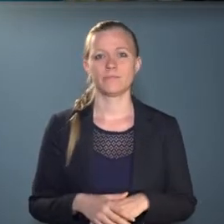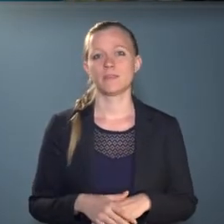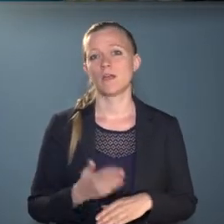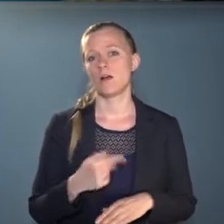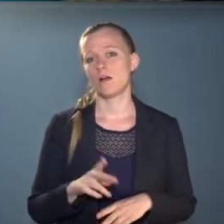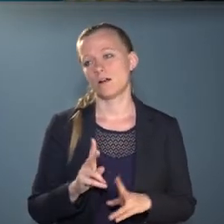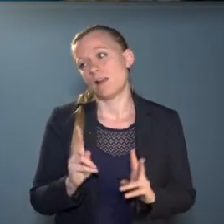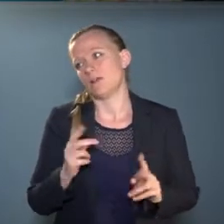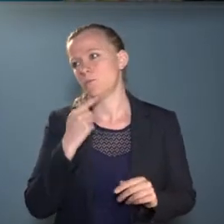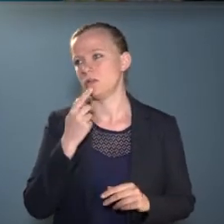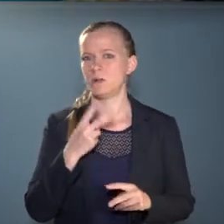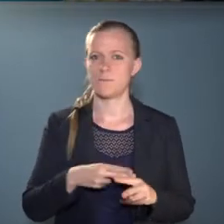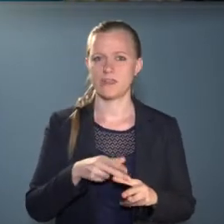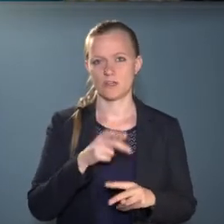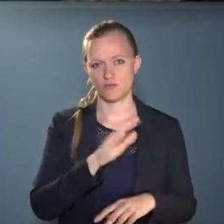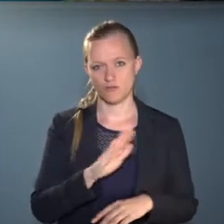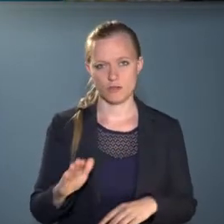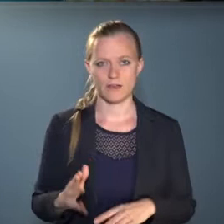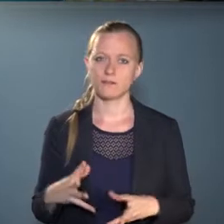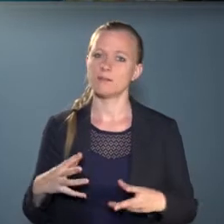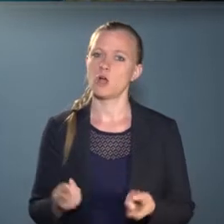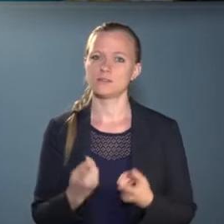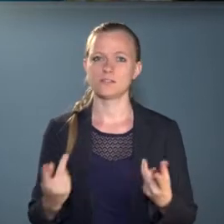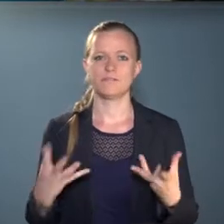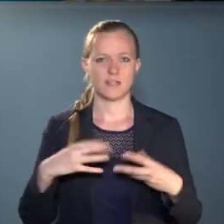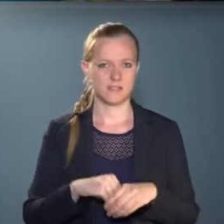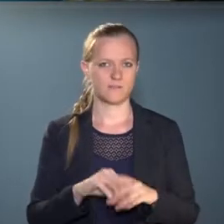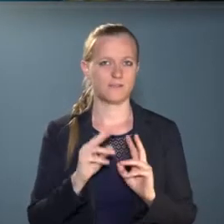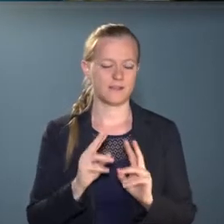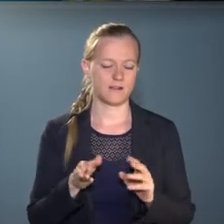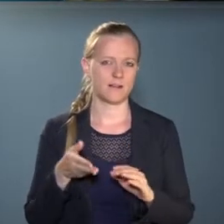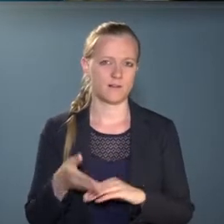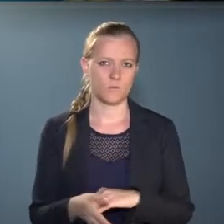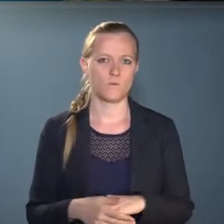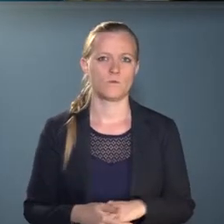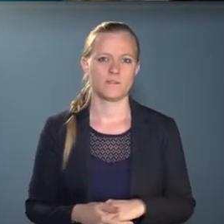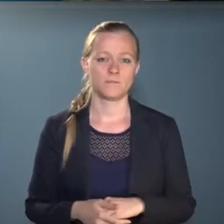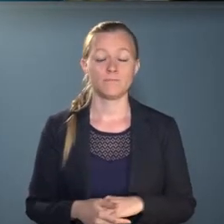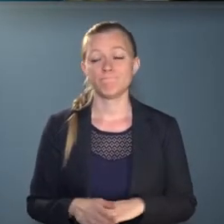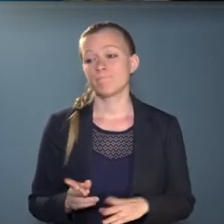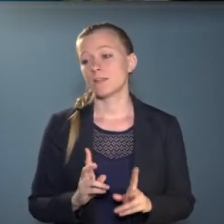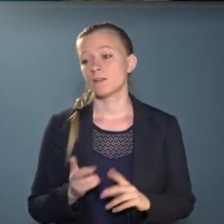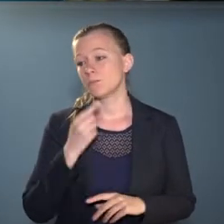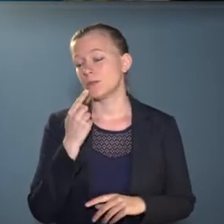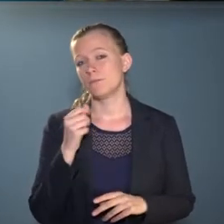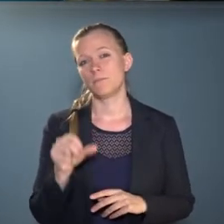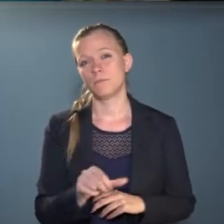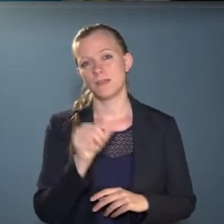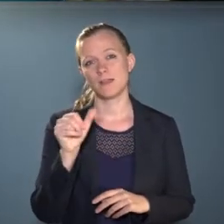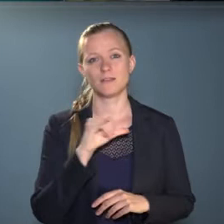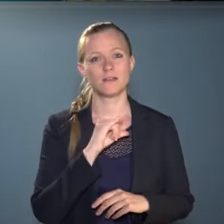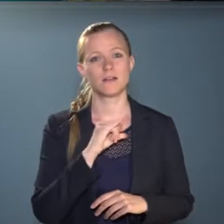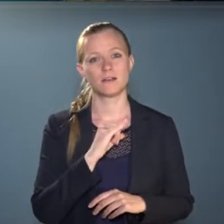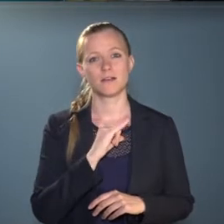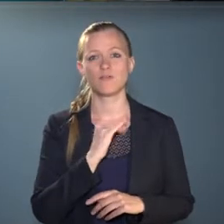így betegségnek lehet nevezni, aktív részvétele szükséges. És talán hadd mondjak még egy érdekeset,